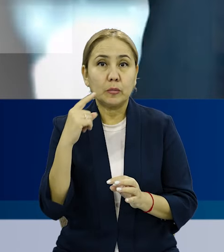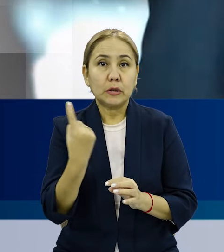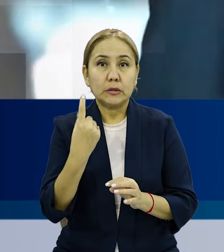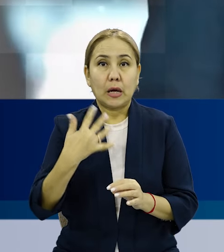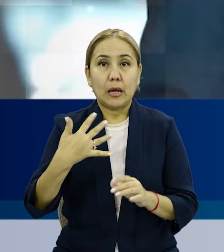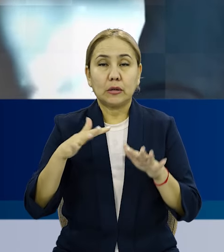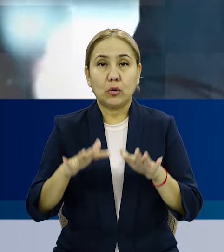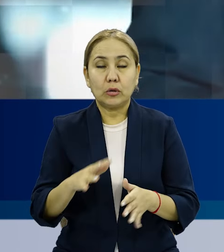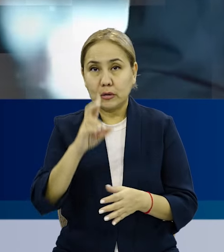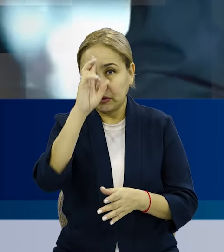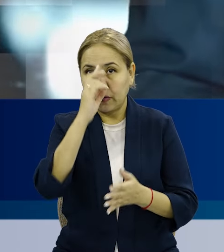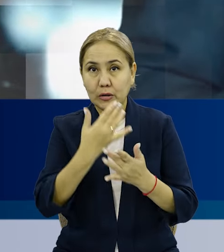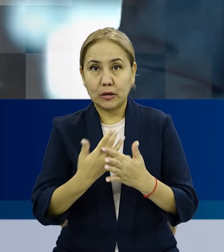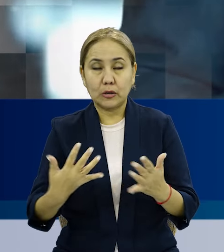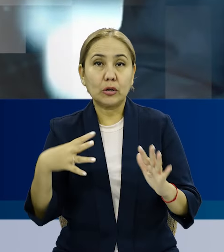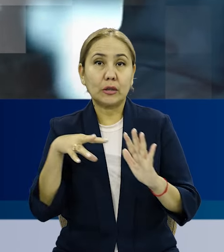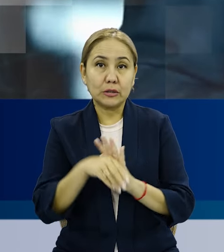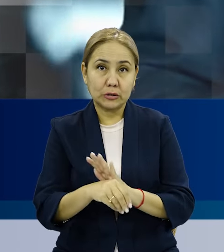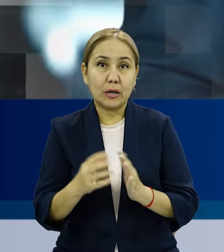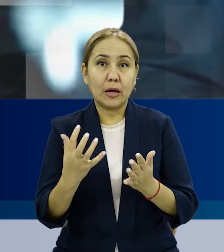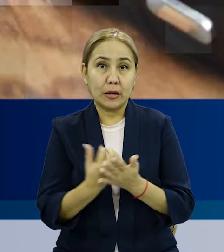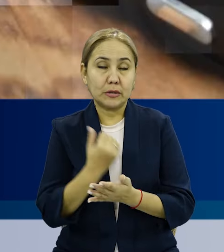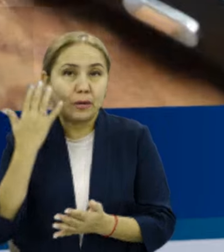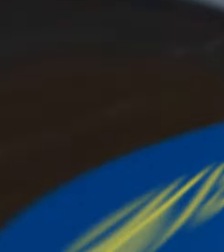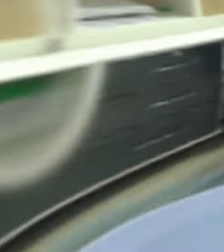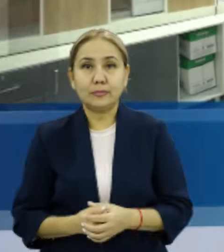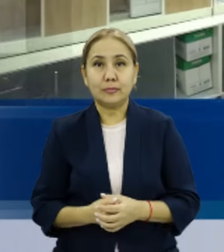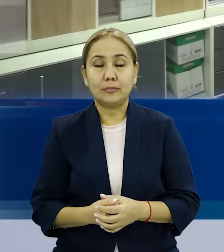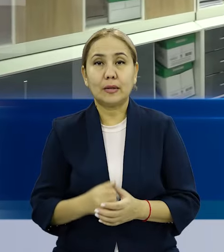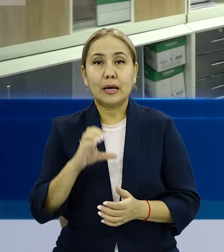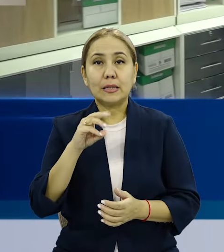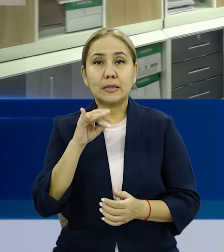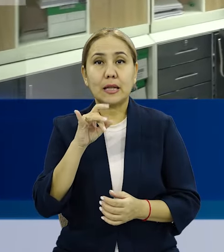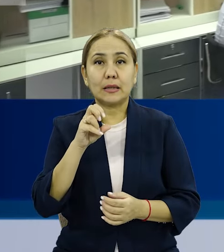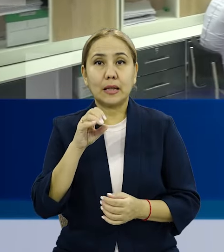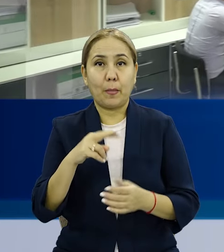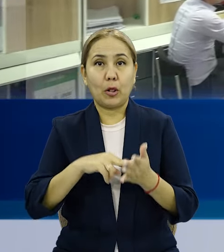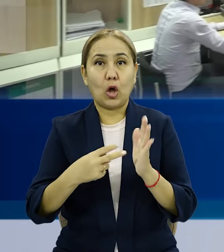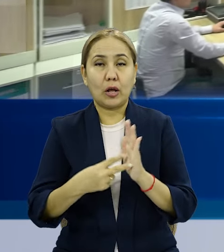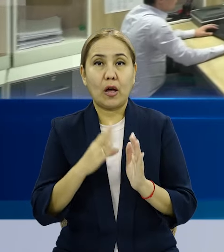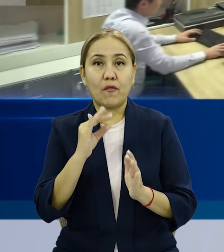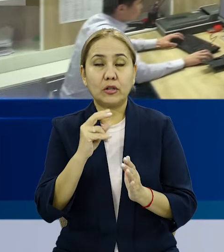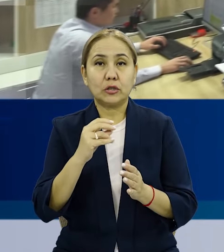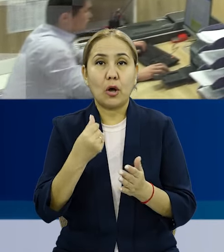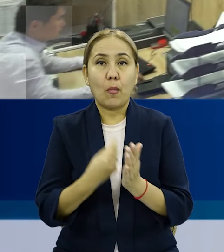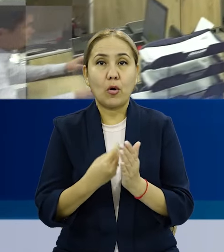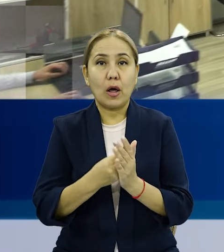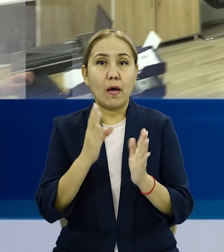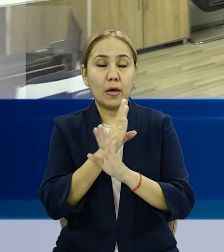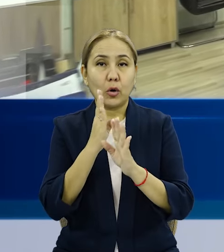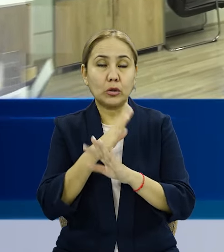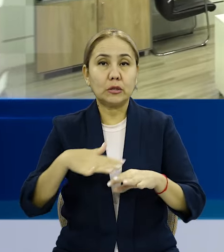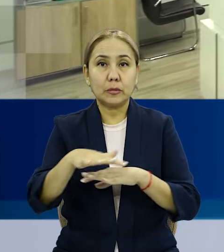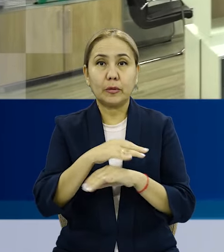1-50 o'rindagi davlatlar qatoriga kirishga erishish maqsad qilingan. Startup loyihalar va venture moliyalashtirish ekotizimini